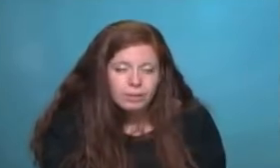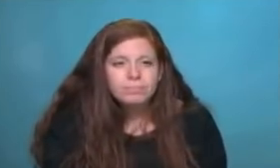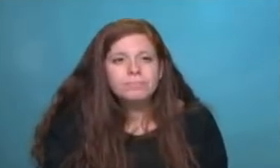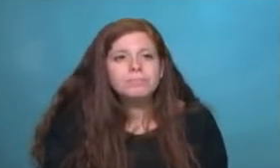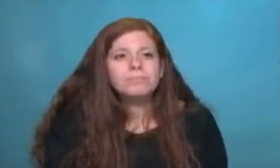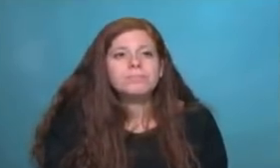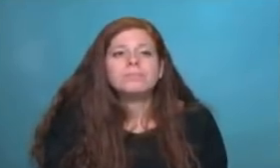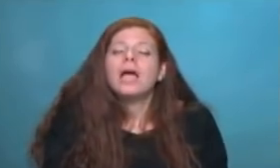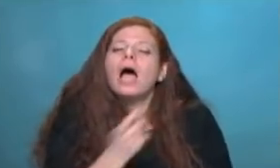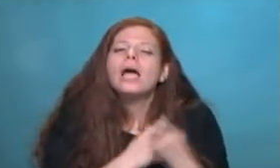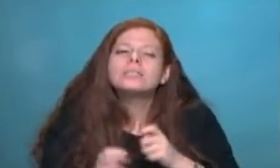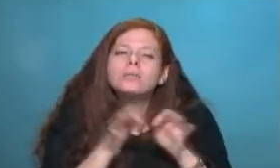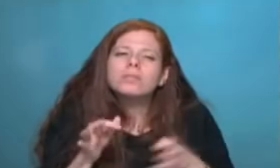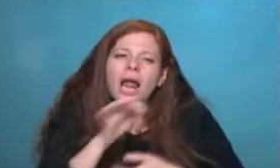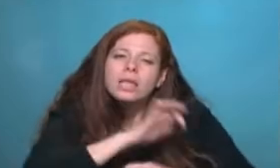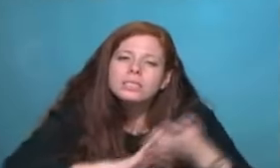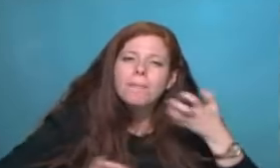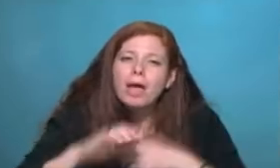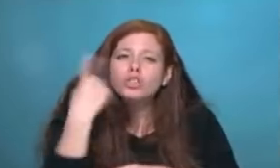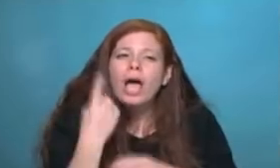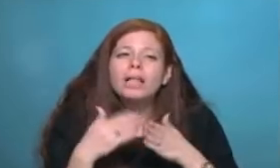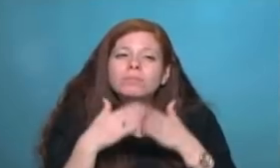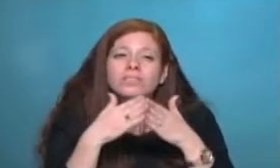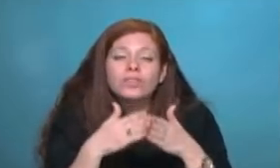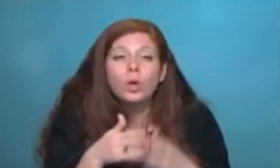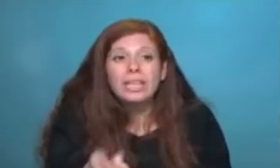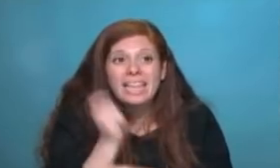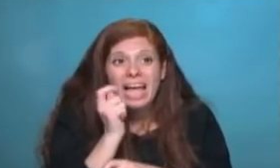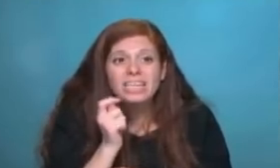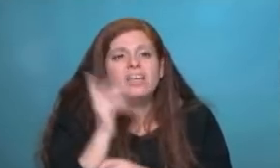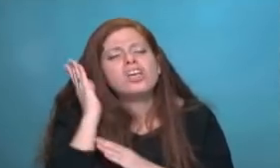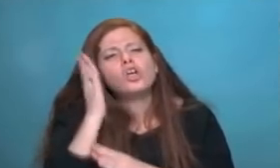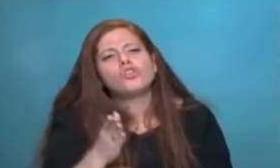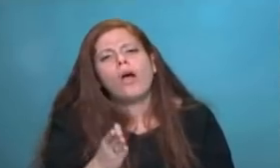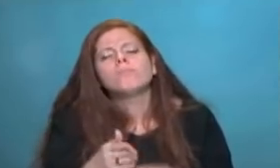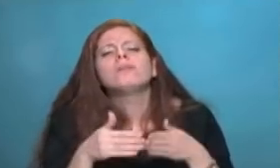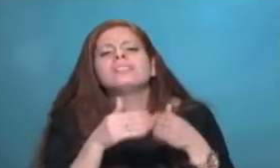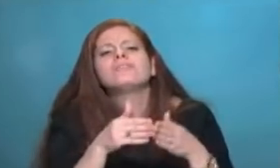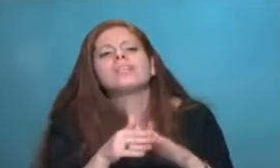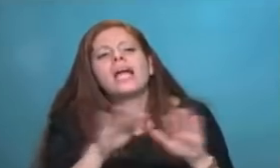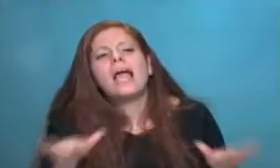כמו שאוכל אנחנו נגיד בעצם. העסק מתחיל להסתבך כשאחת מספינות הדייג שטה הישר לעבר ספינת חיל הים.